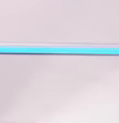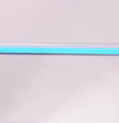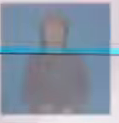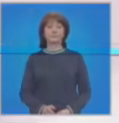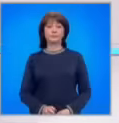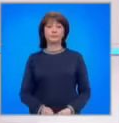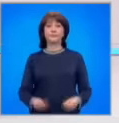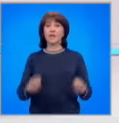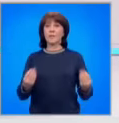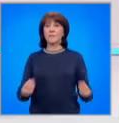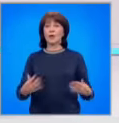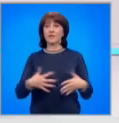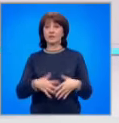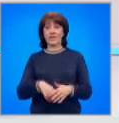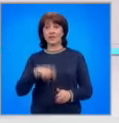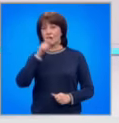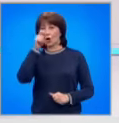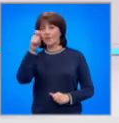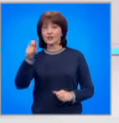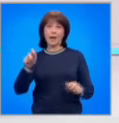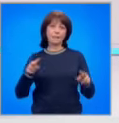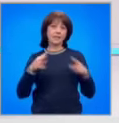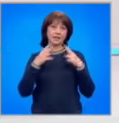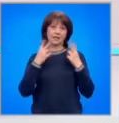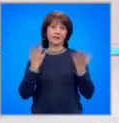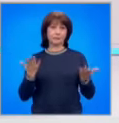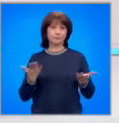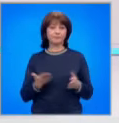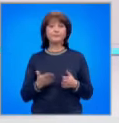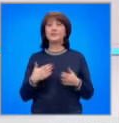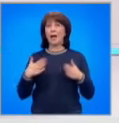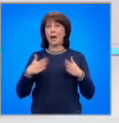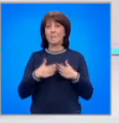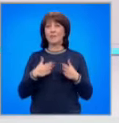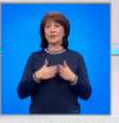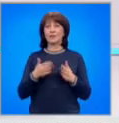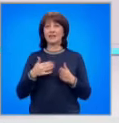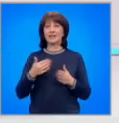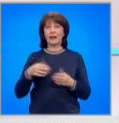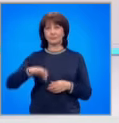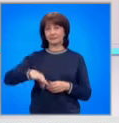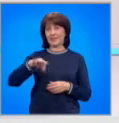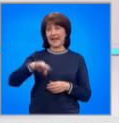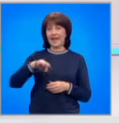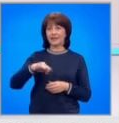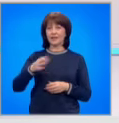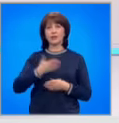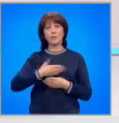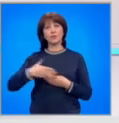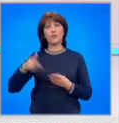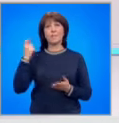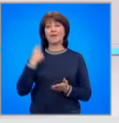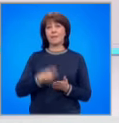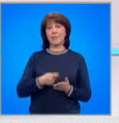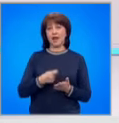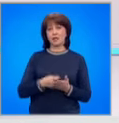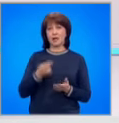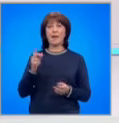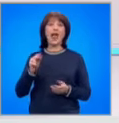Това са новините по света и у нас. Аз съм Даниел Чипев. Битовите абонати ще продължим да плащаме тока на тарифите на регулирания